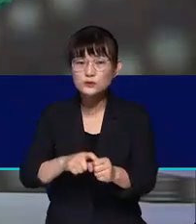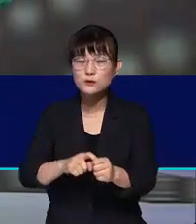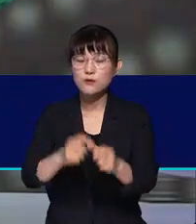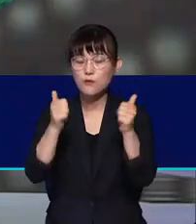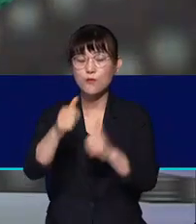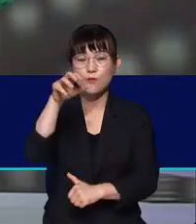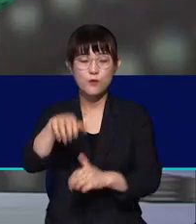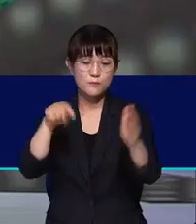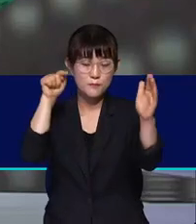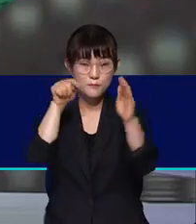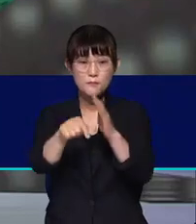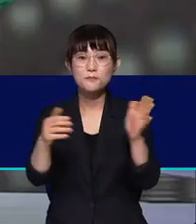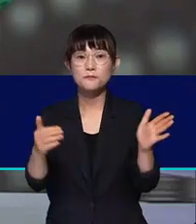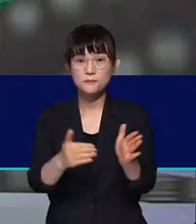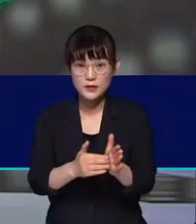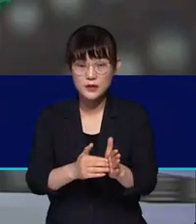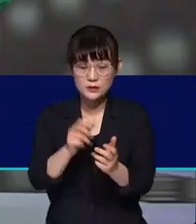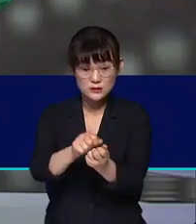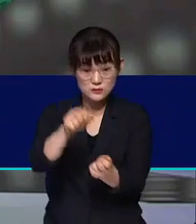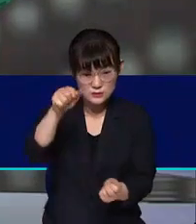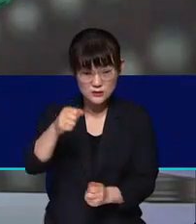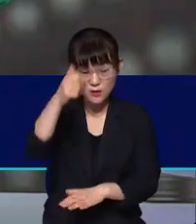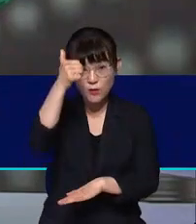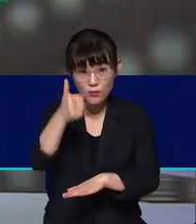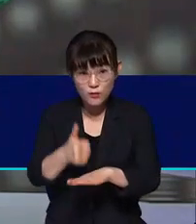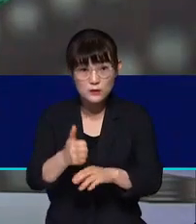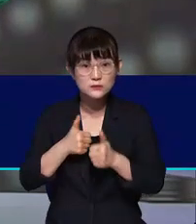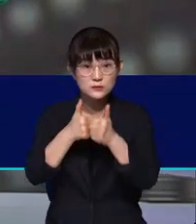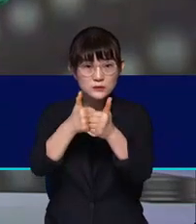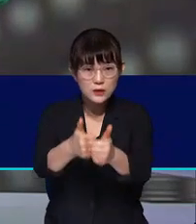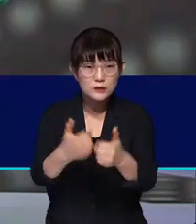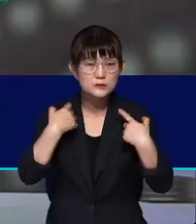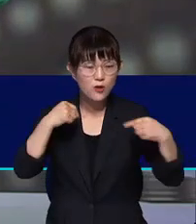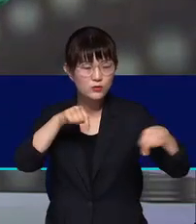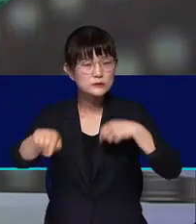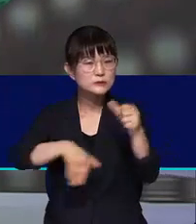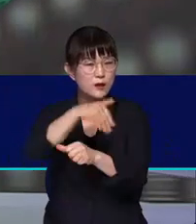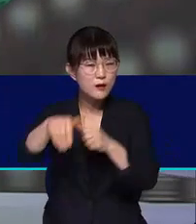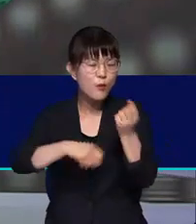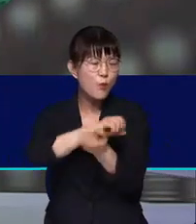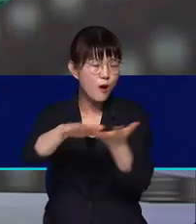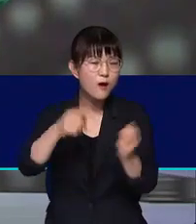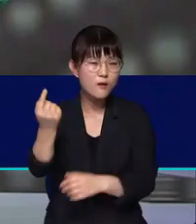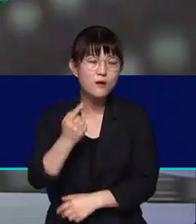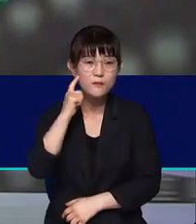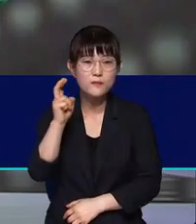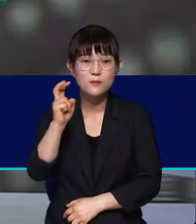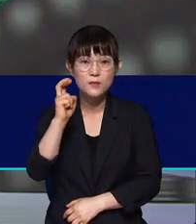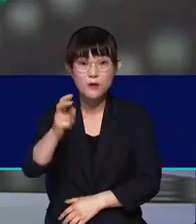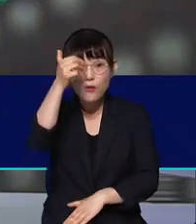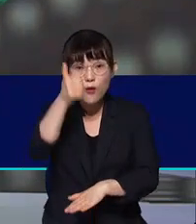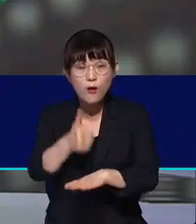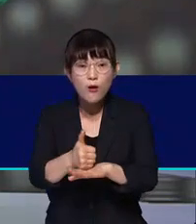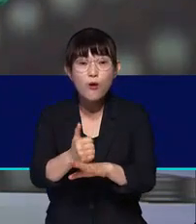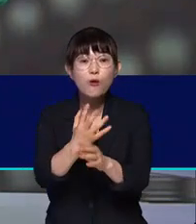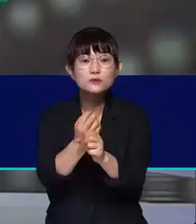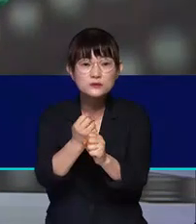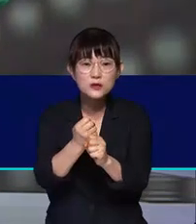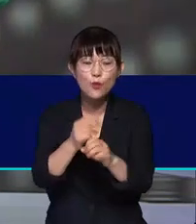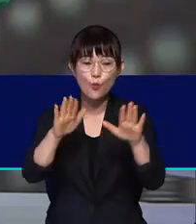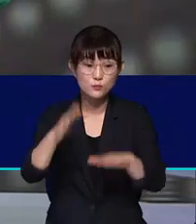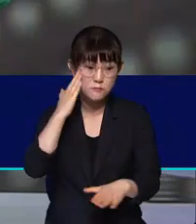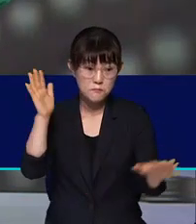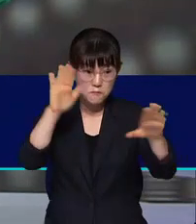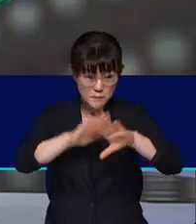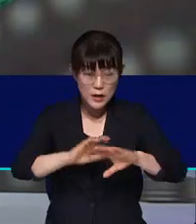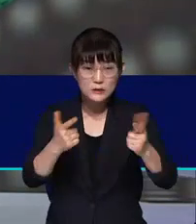법원에 출석했습니다. 영장심사 결과에 따라 정국이 요동칠 전망인데요. 결과는 오늘 밤 늦게 또는 내일 새벽에